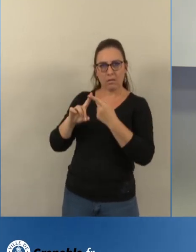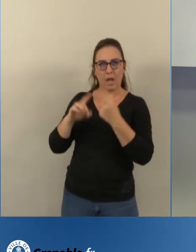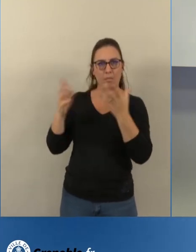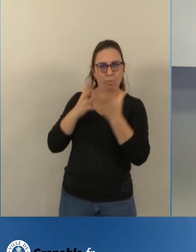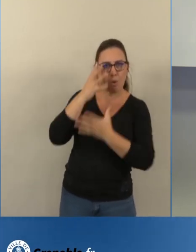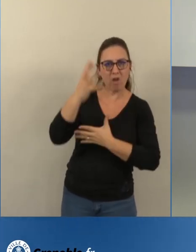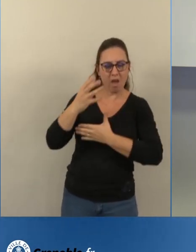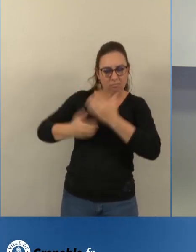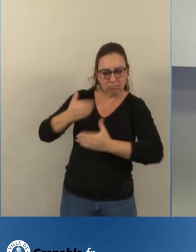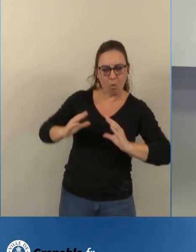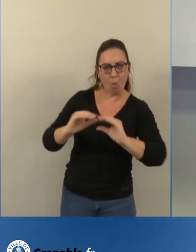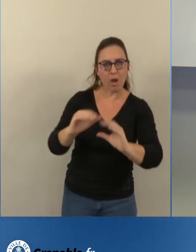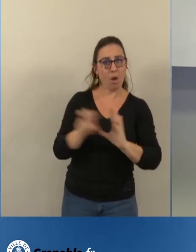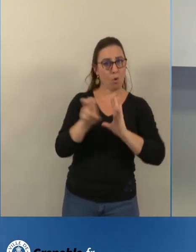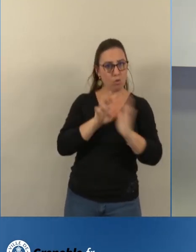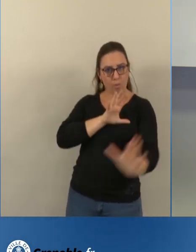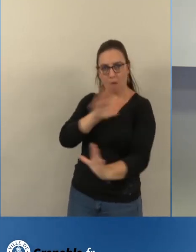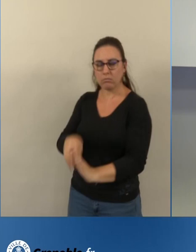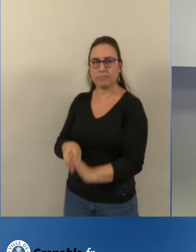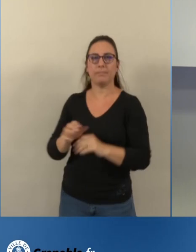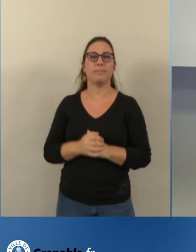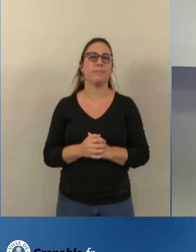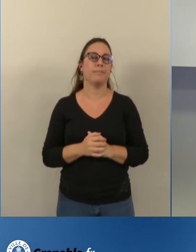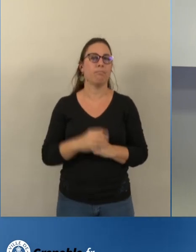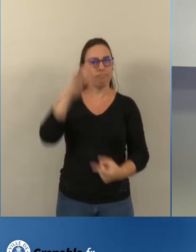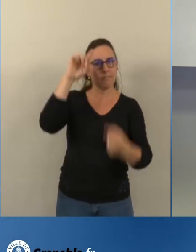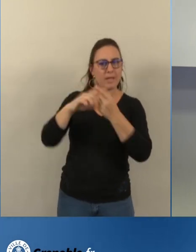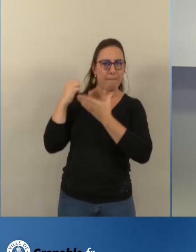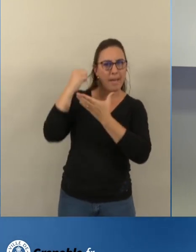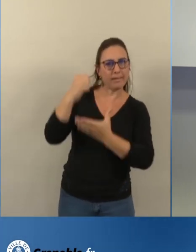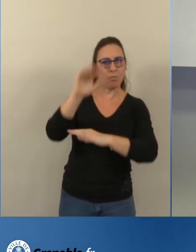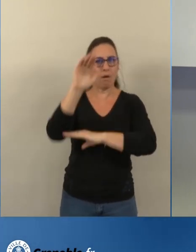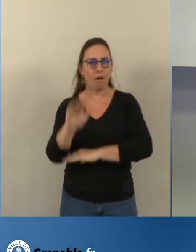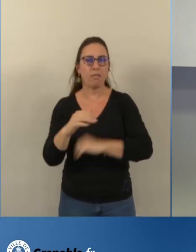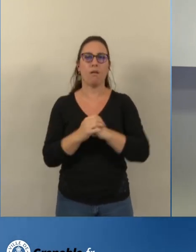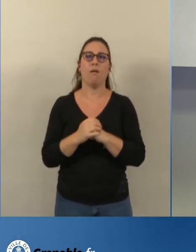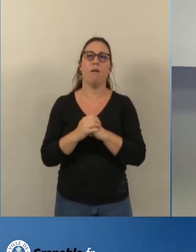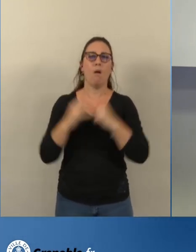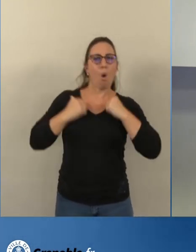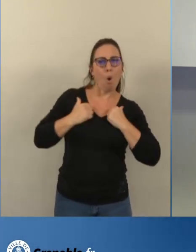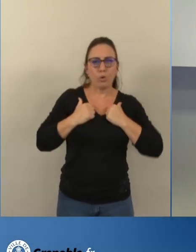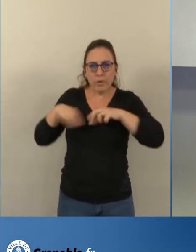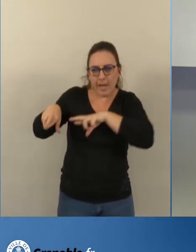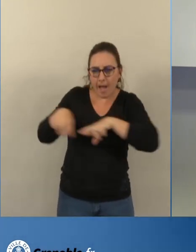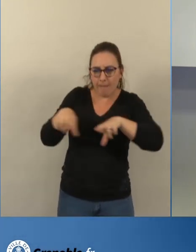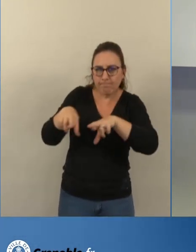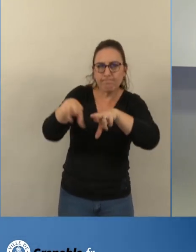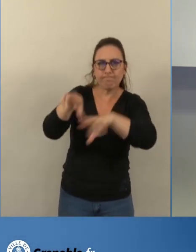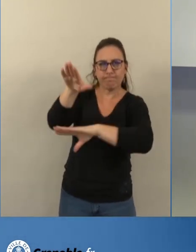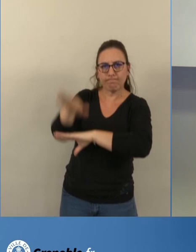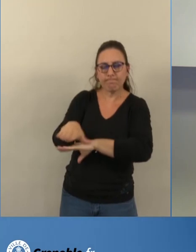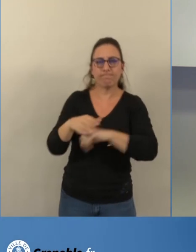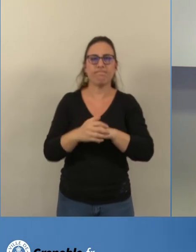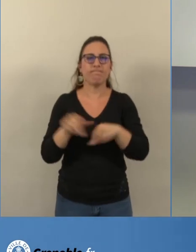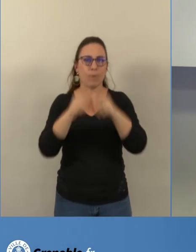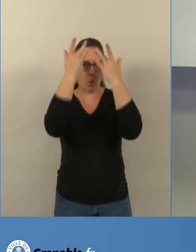Grenoble est impliqué sur la préservation du patrimoine sur des sentiers de randonnée sur de la pratique